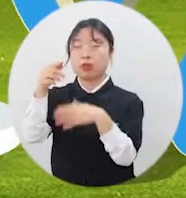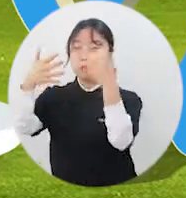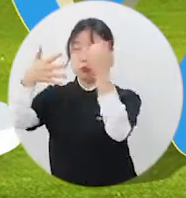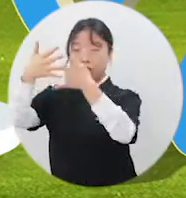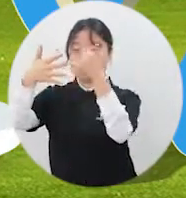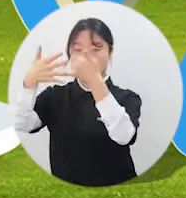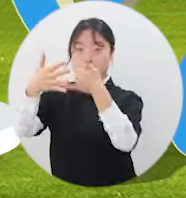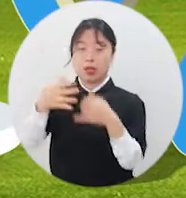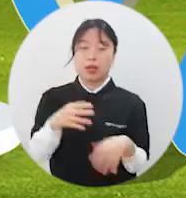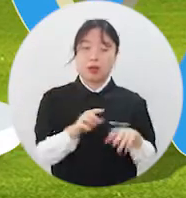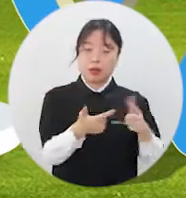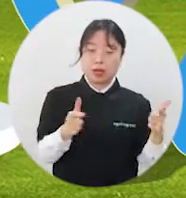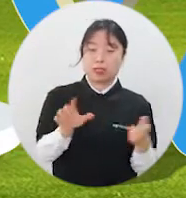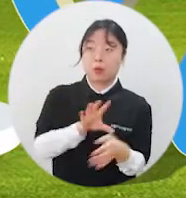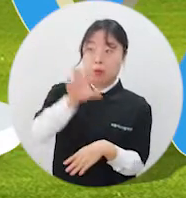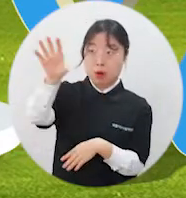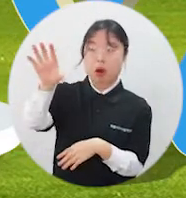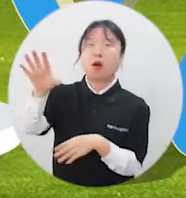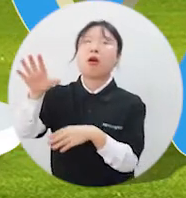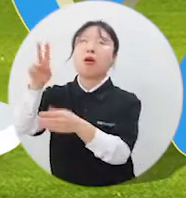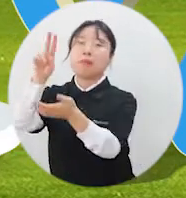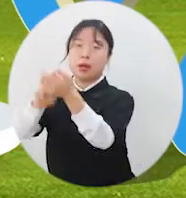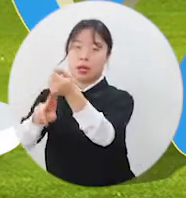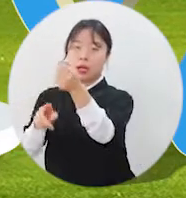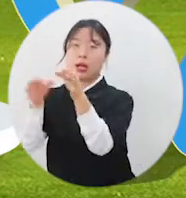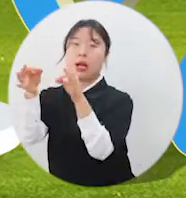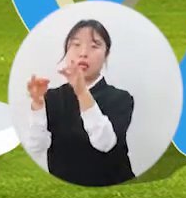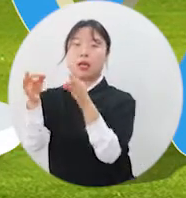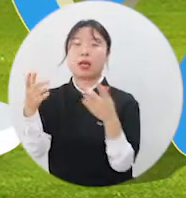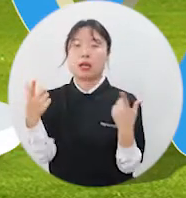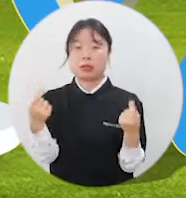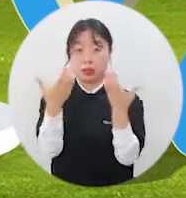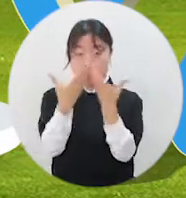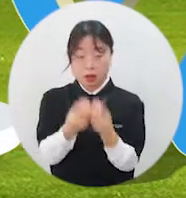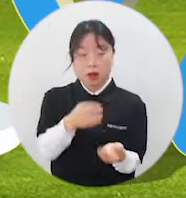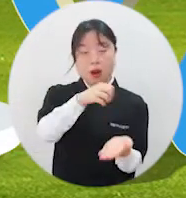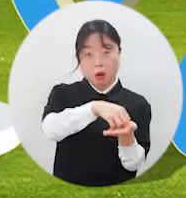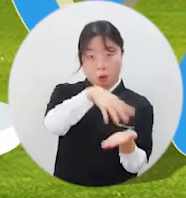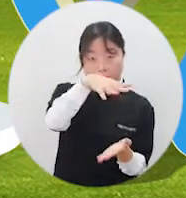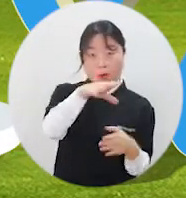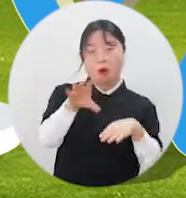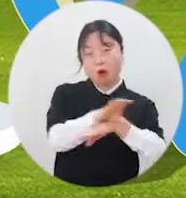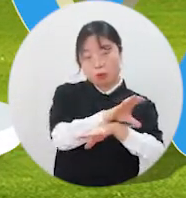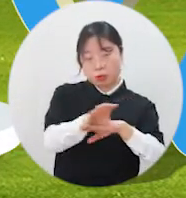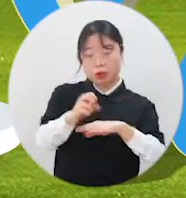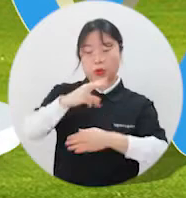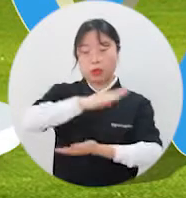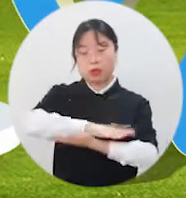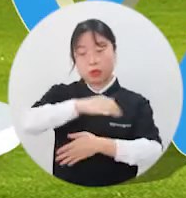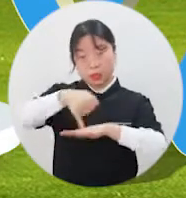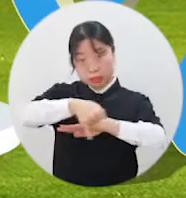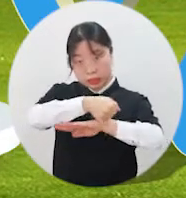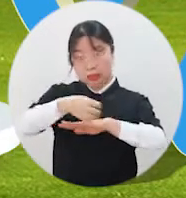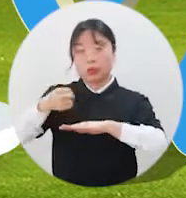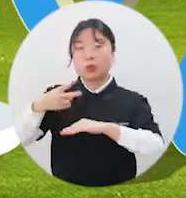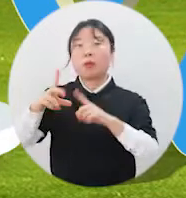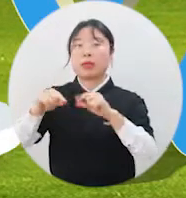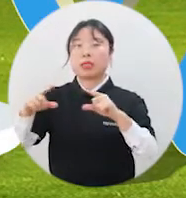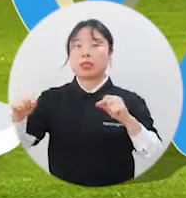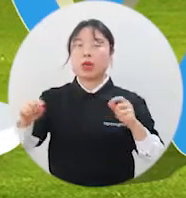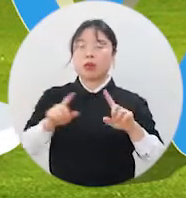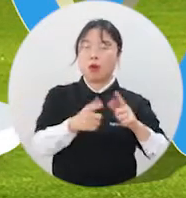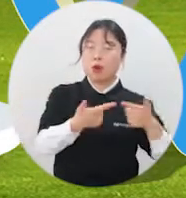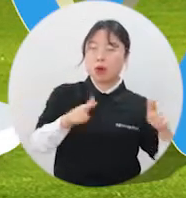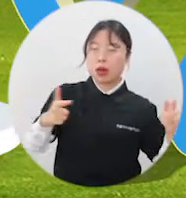자립을 위한 지역사회 협업사업으로 베이커리, 조립컴퓨터, 인쇄디자인, 리사이클링, 반찬